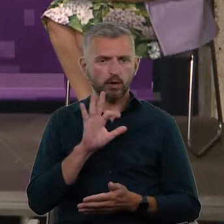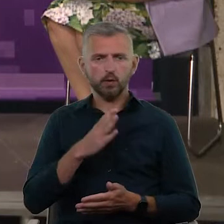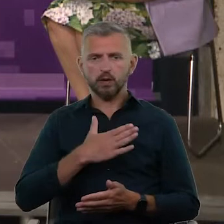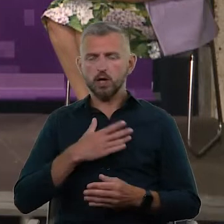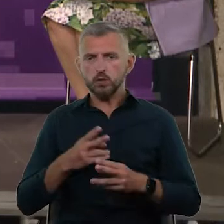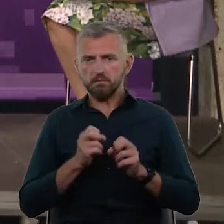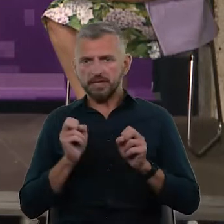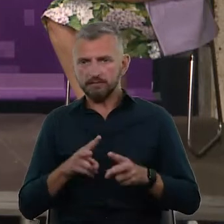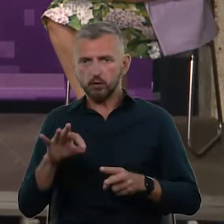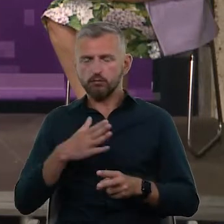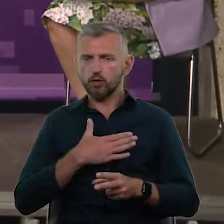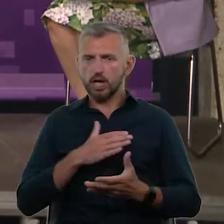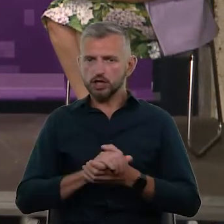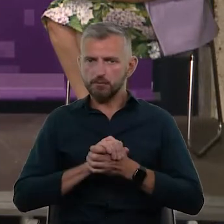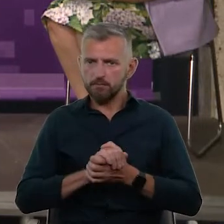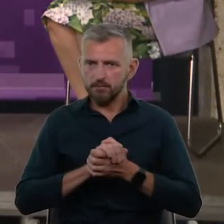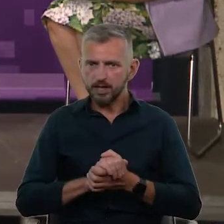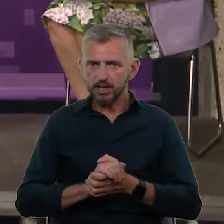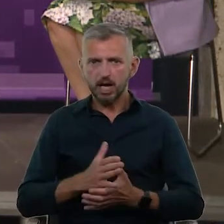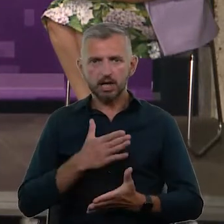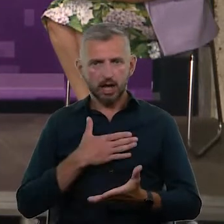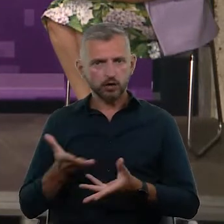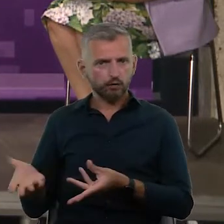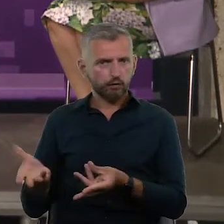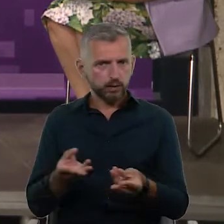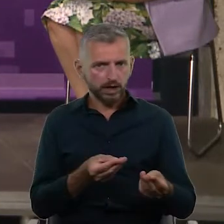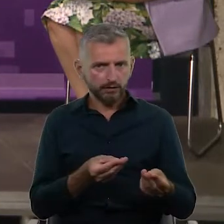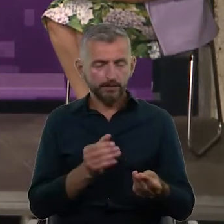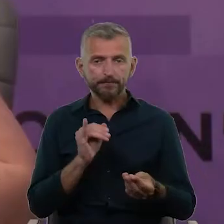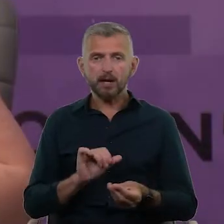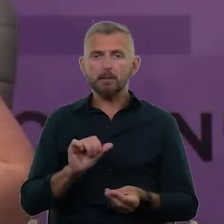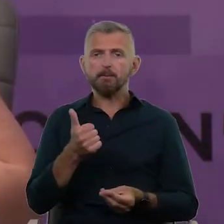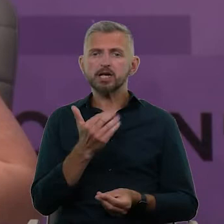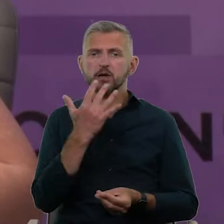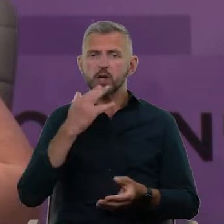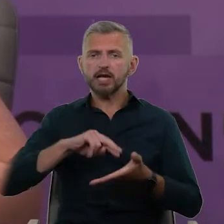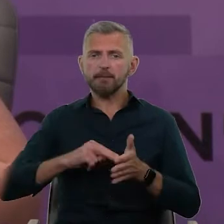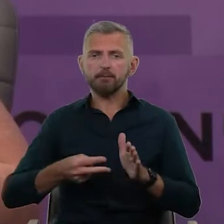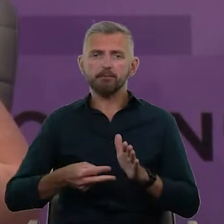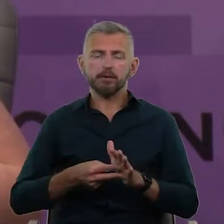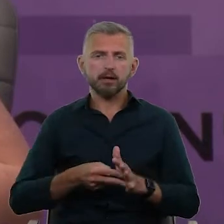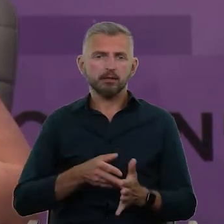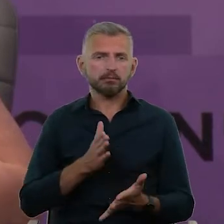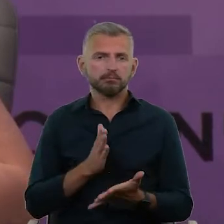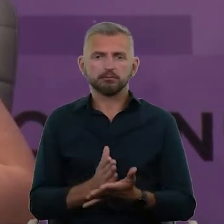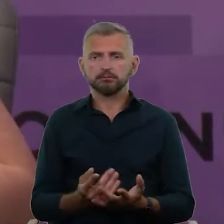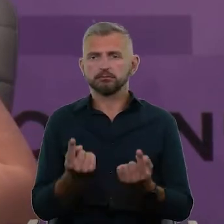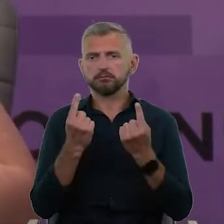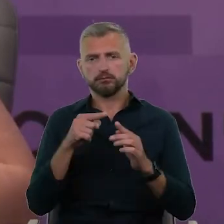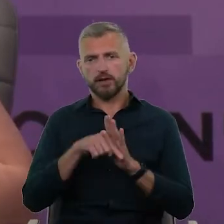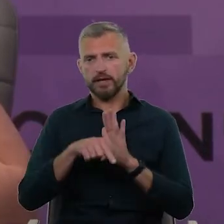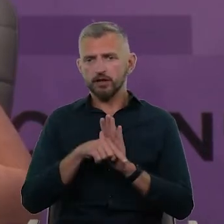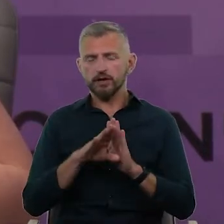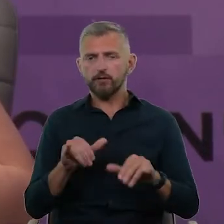безпеку, про наш мир, про наш вплив. І перший національний план відіграв дуже велику роль